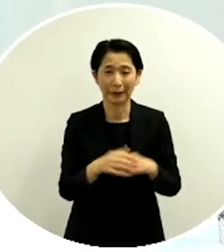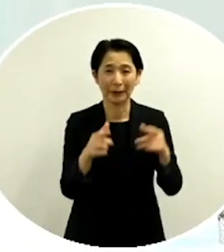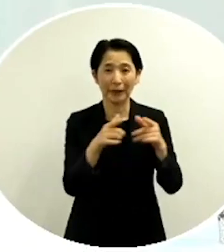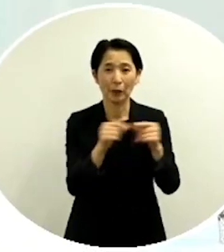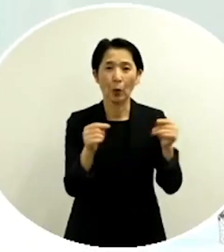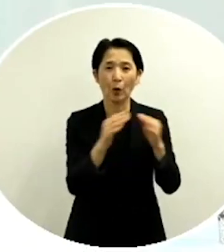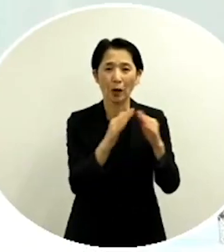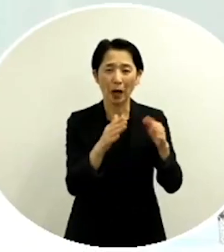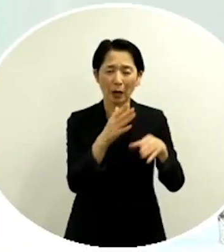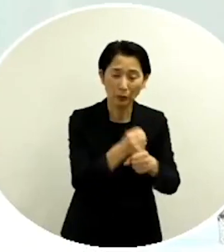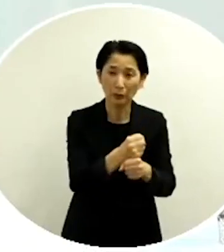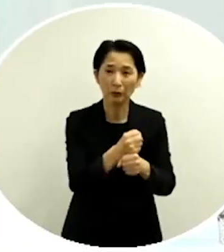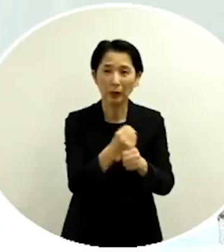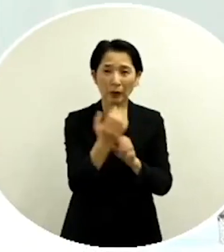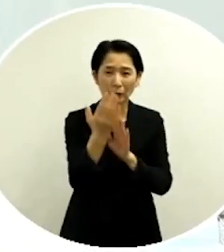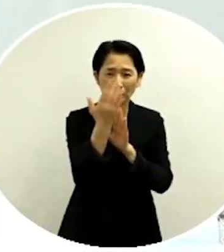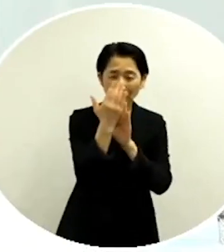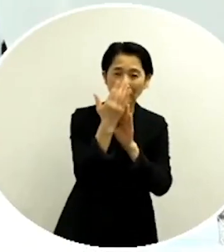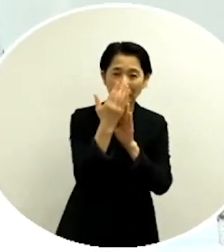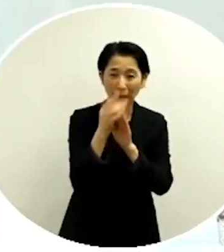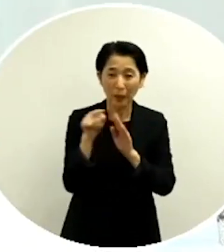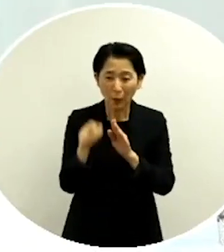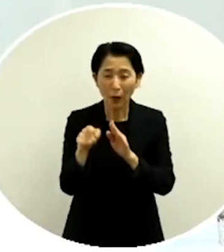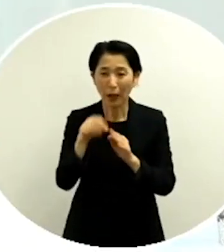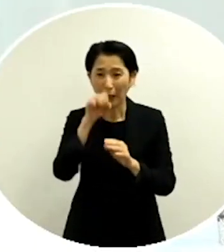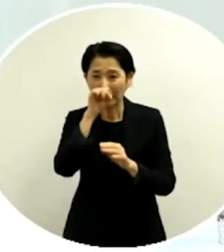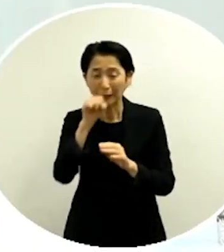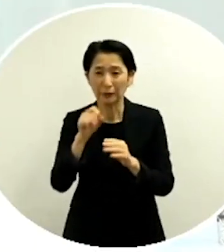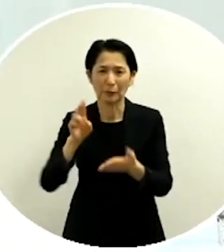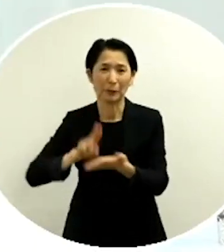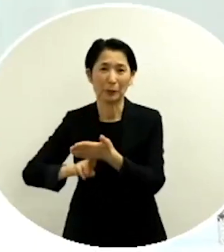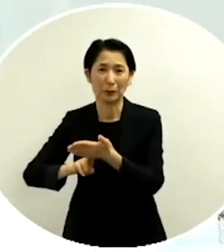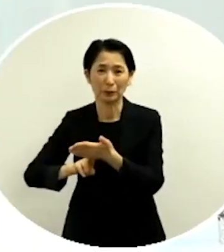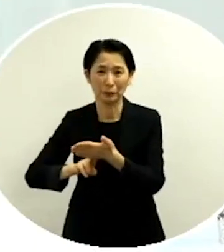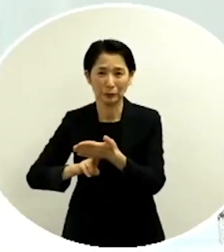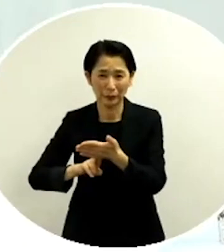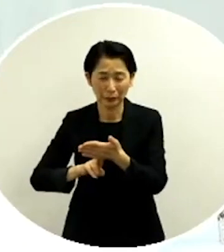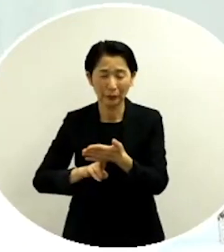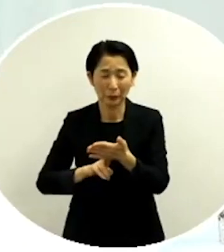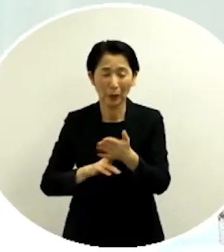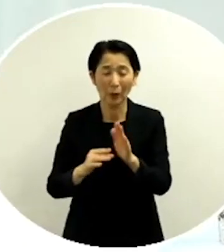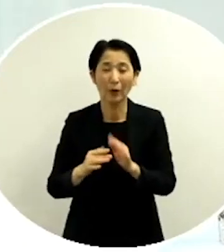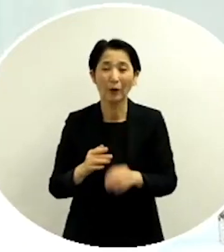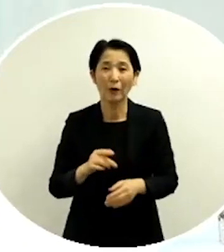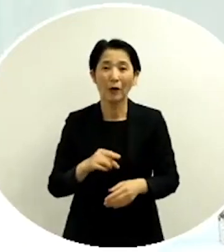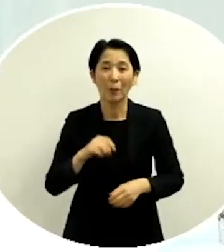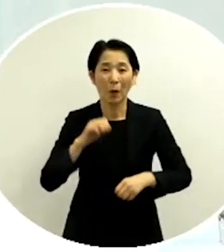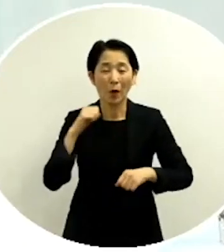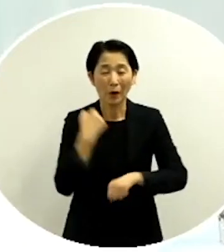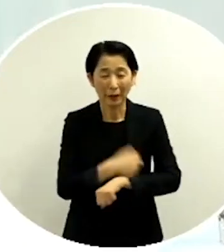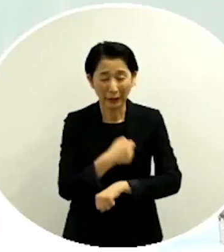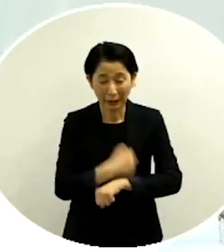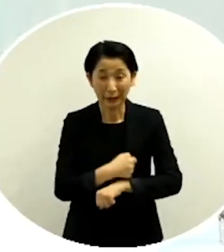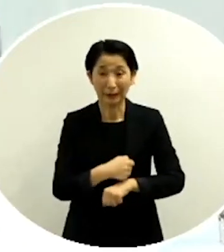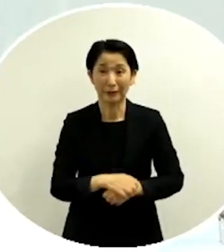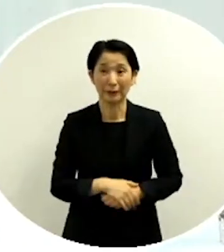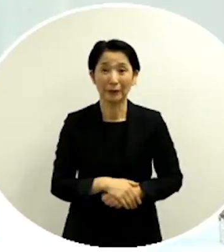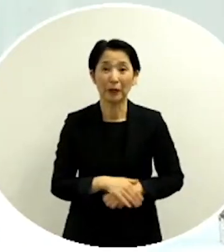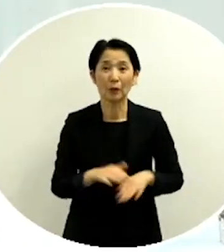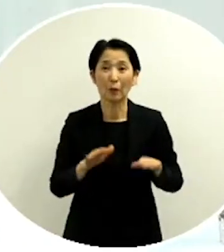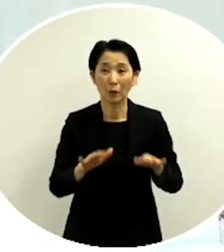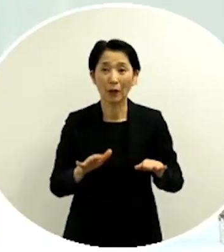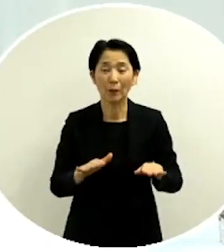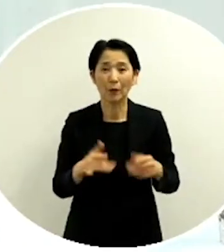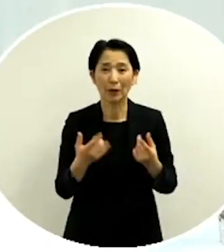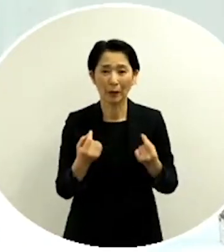色々あってですね直前になってこのぐらいあろうと決めるんですねだからもう突貫工事でやってるんだからめちゃくちゃ大変なんですねだからここで